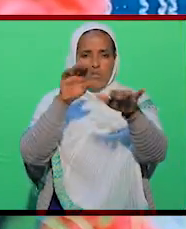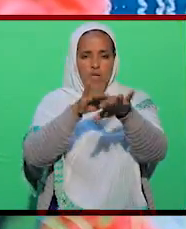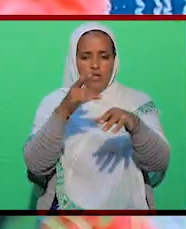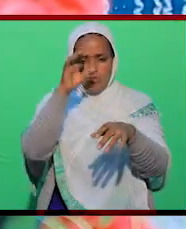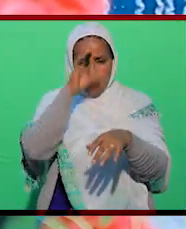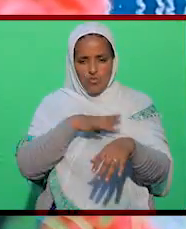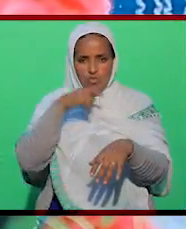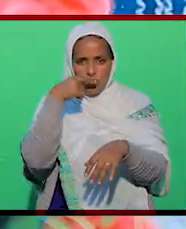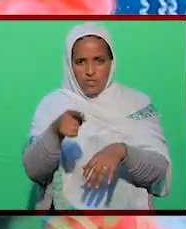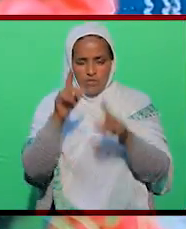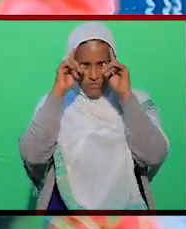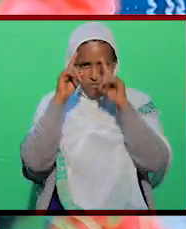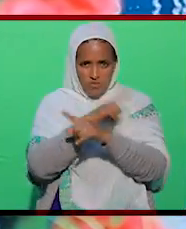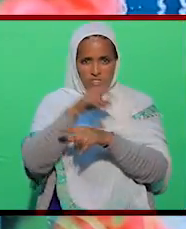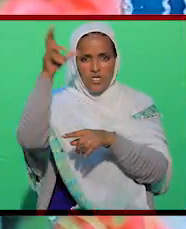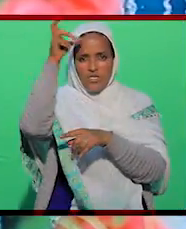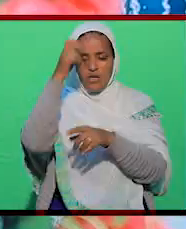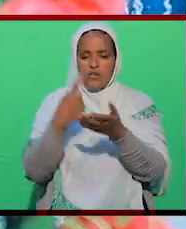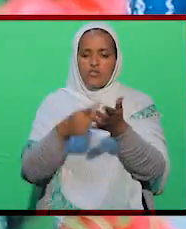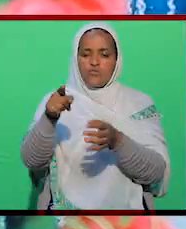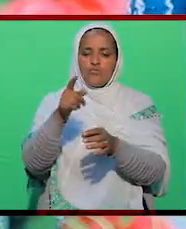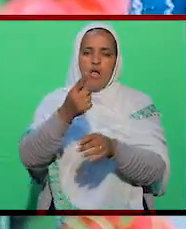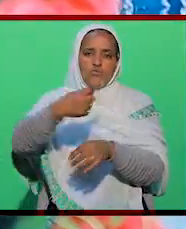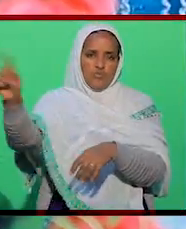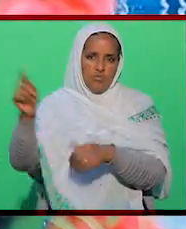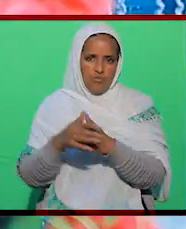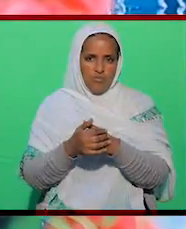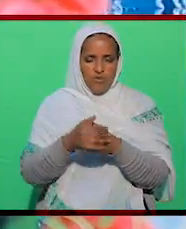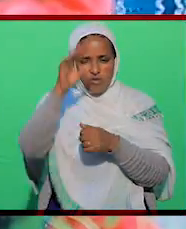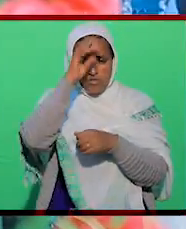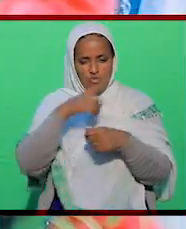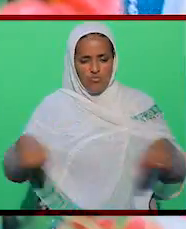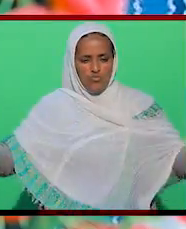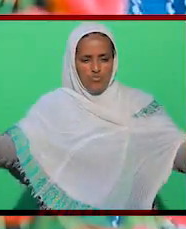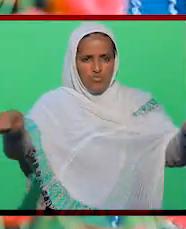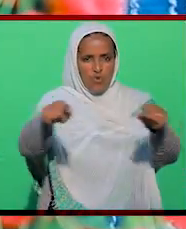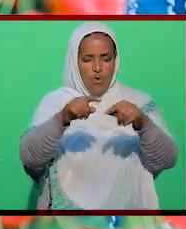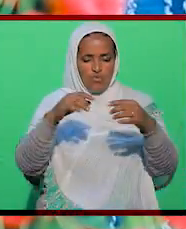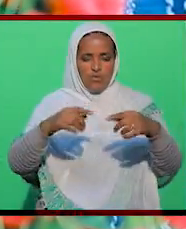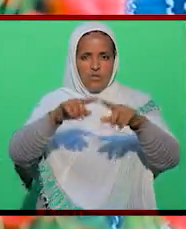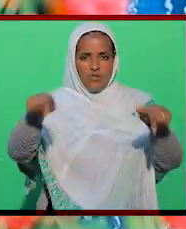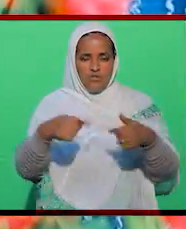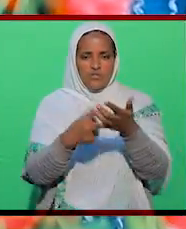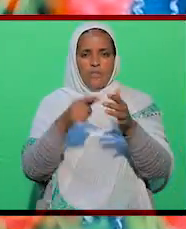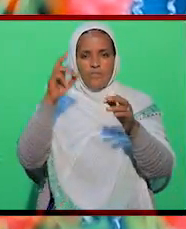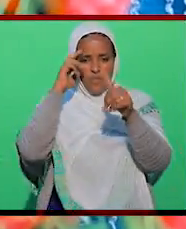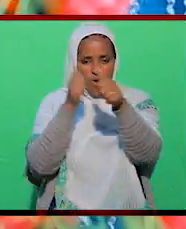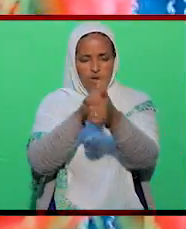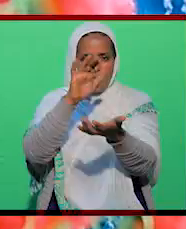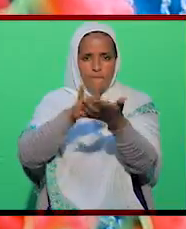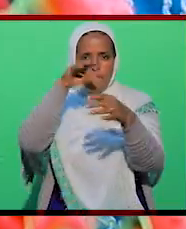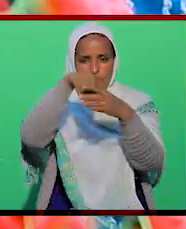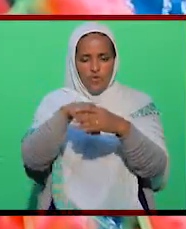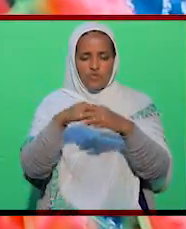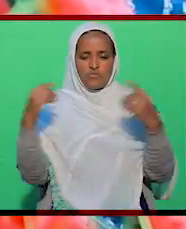አድሮ ለሰዎች በመናገር የሚያስተውን ሰይጣን ከእርሱ አስወጣው። ሰው ዙሪያውን ከቦታል በጀር በደቀ መዛሙርት